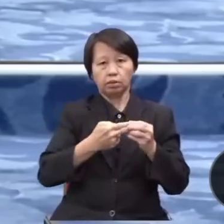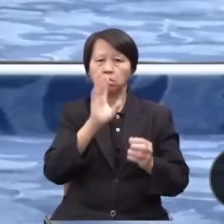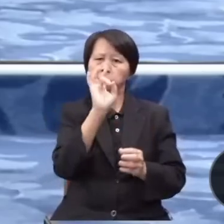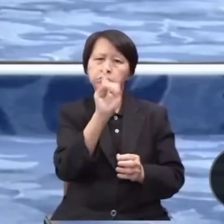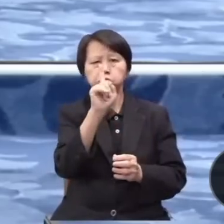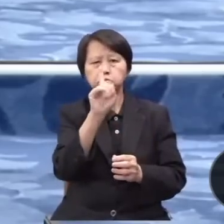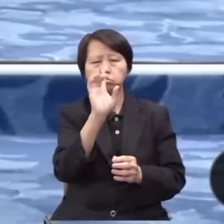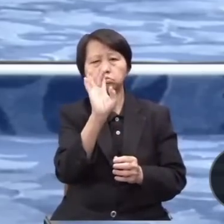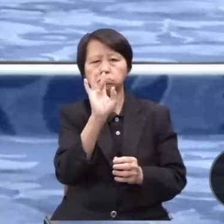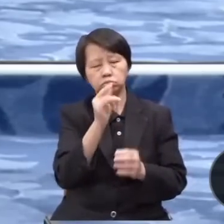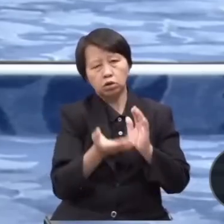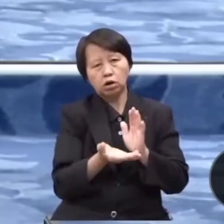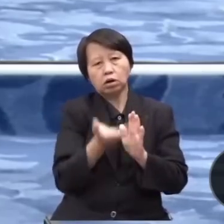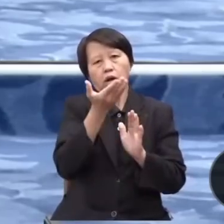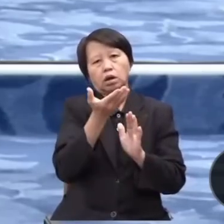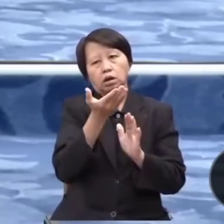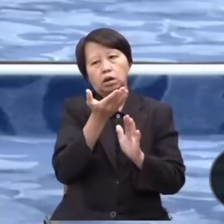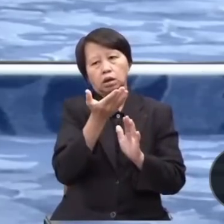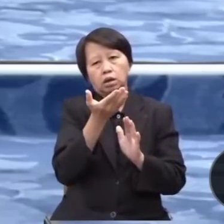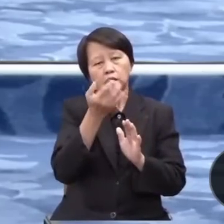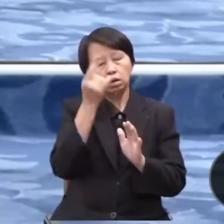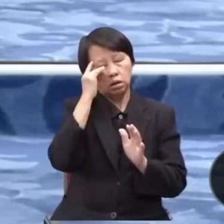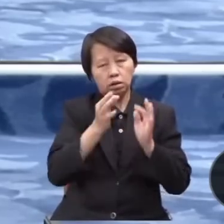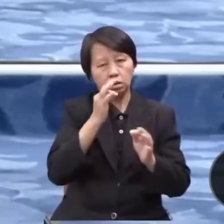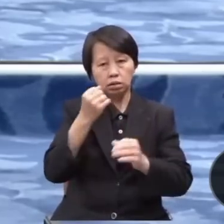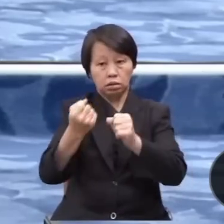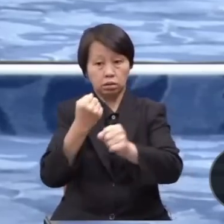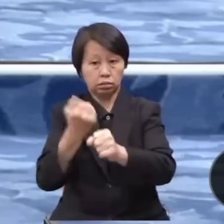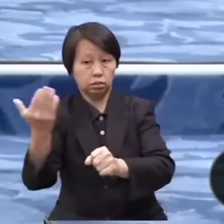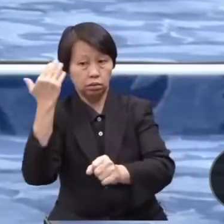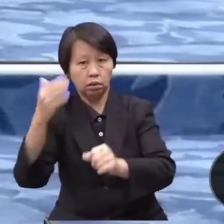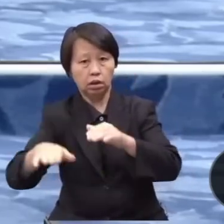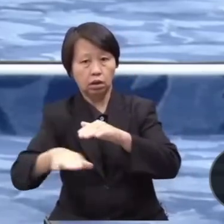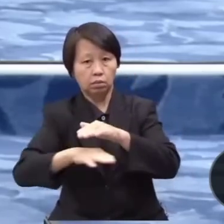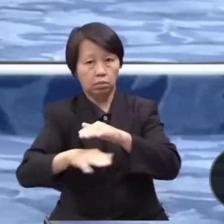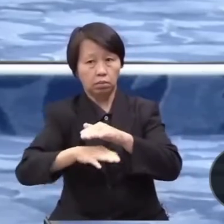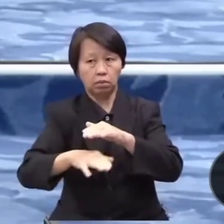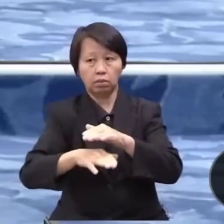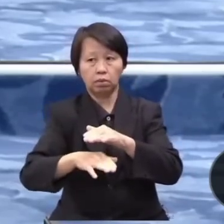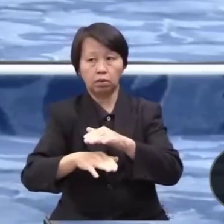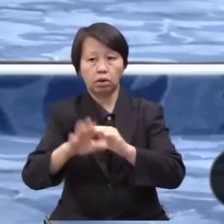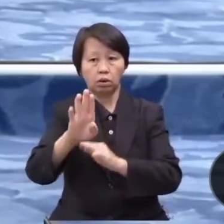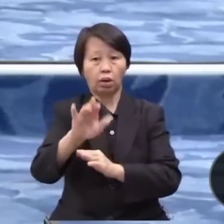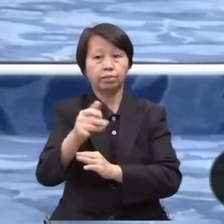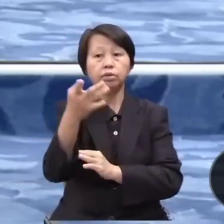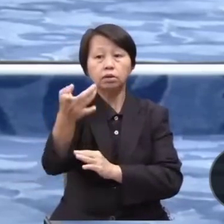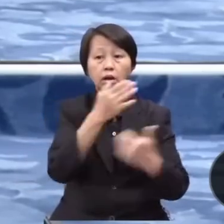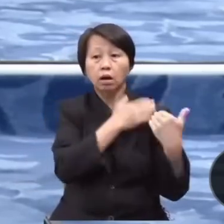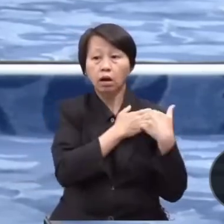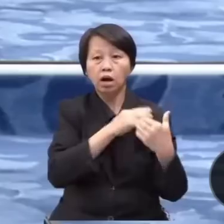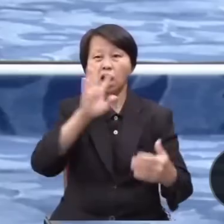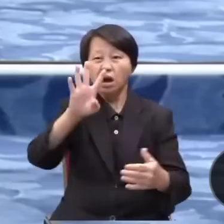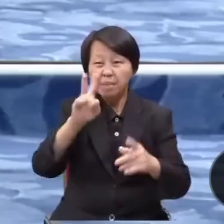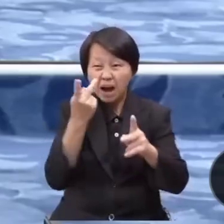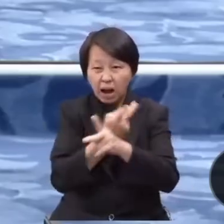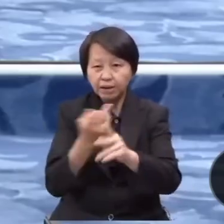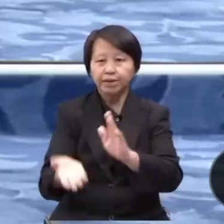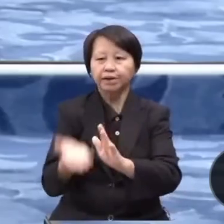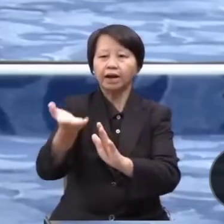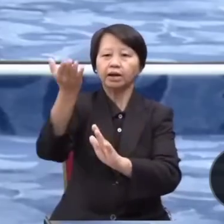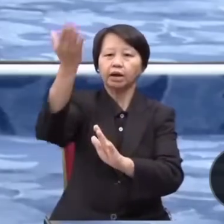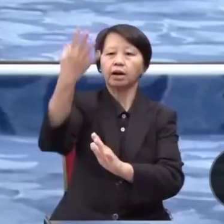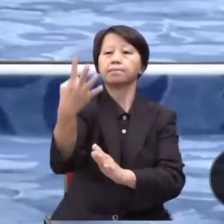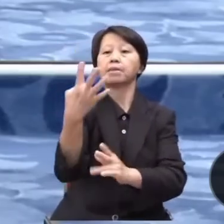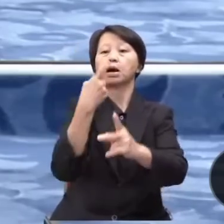naik ketimbang tahun lalu di bawah pemerintahan Yang Berhormat. 4 kali naik.